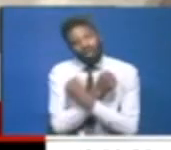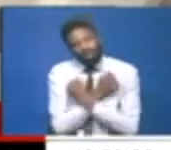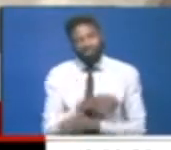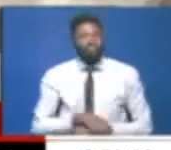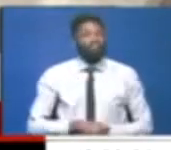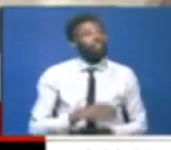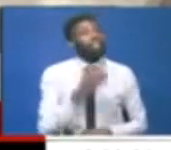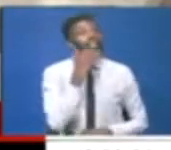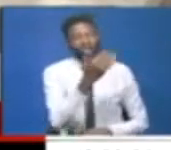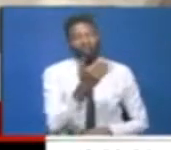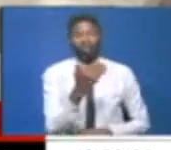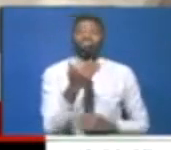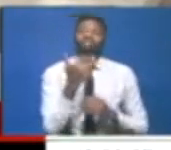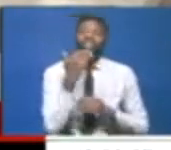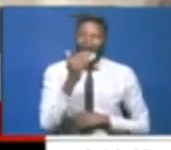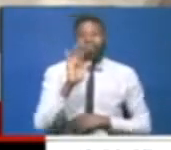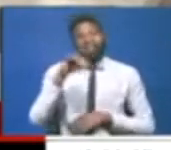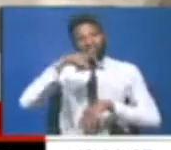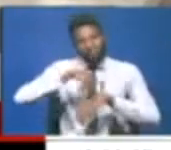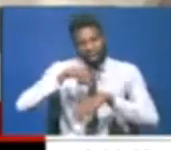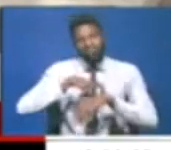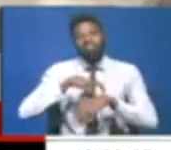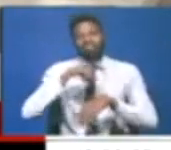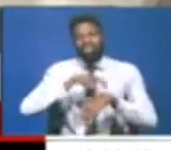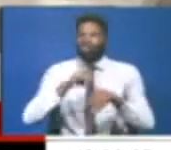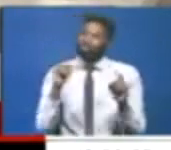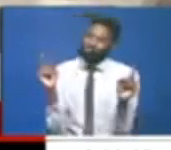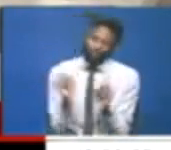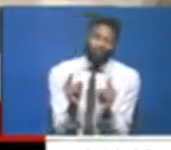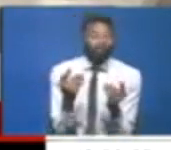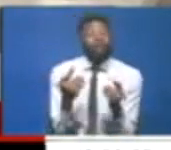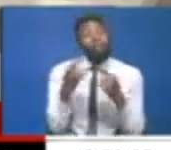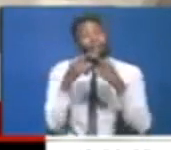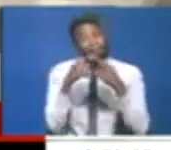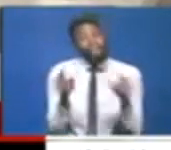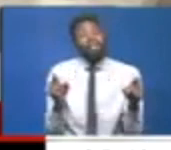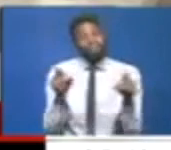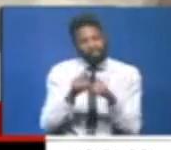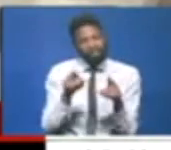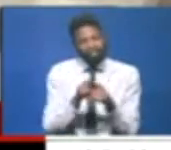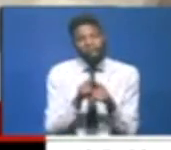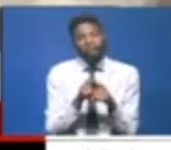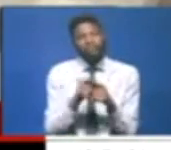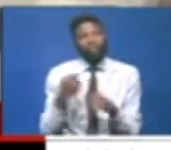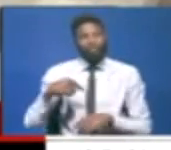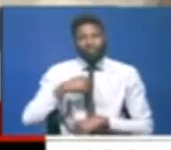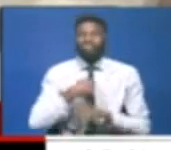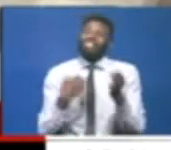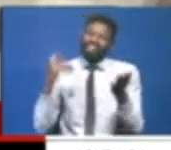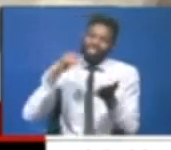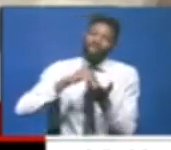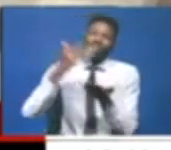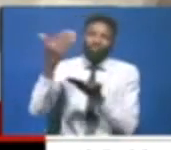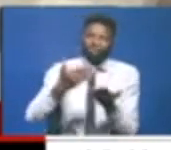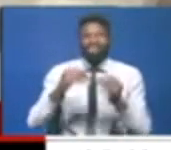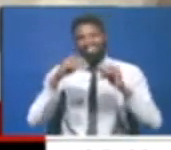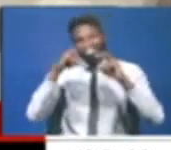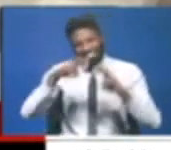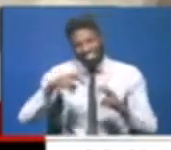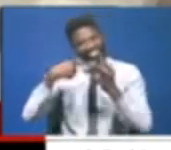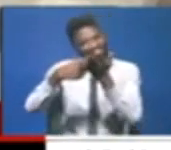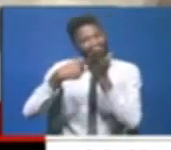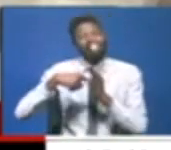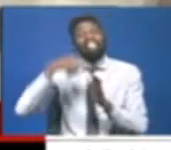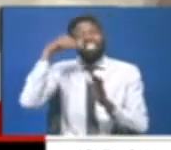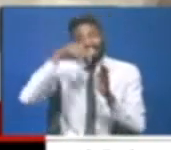washukuru sana kwa muda wenu, japo muda umekuwa kidogo, lakini hata hivyo tutawalika siku nyingine tuweze kudadavua masuala kadha wa kadha yanayotikisa